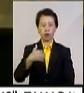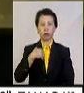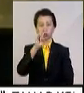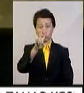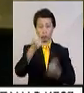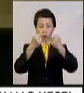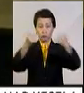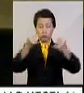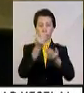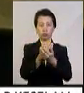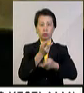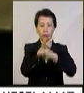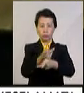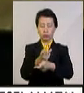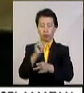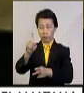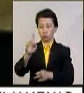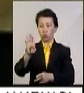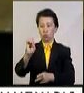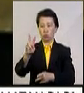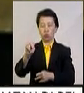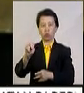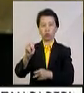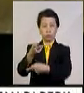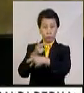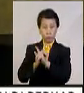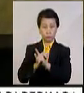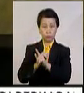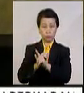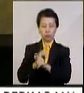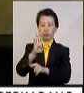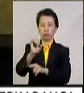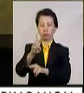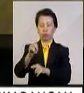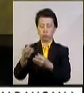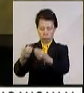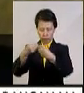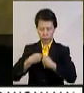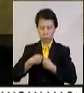pinjaman. Satu, samurai bond. Samurai bond ini diberi oleh